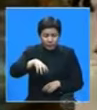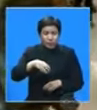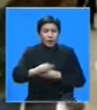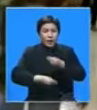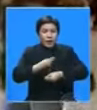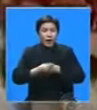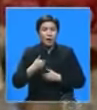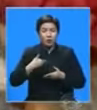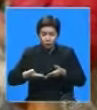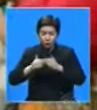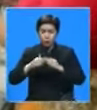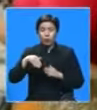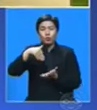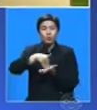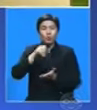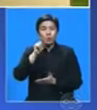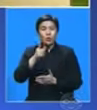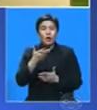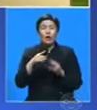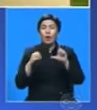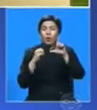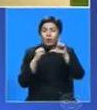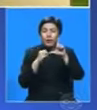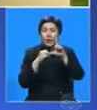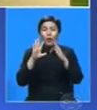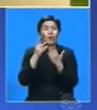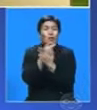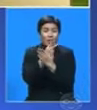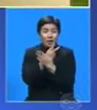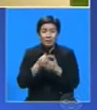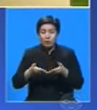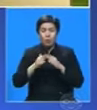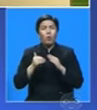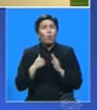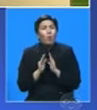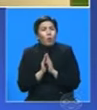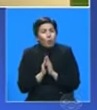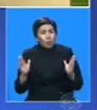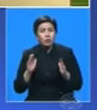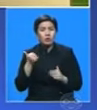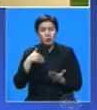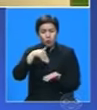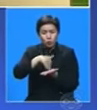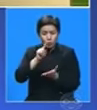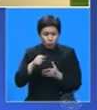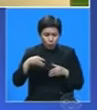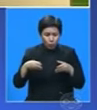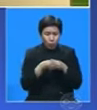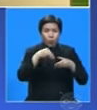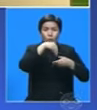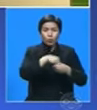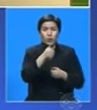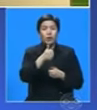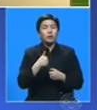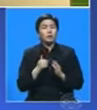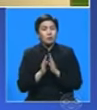ค้าจัดตั้งศูนย์ดำรงธรรมเช่นโลตัสนะครับจังหวัดกาญจนบุรีขอขอบคุณนะครับหากเป็นไปได้พื้นที่เหลืออาคารของศู